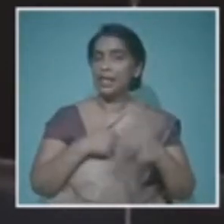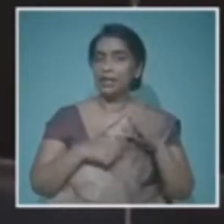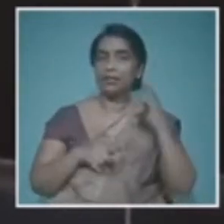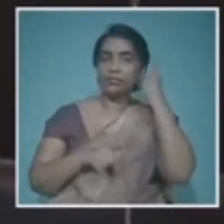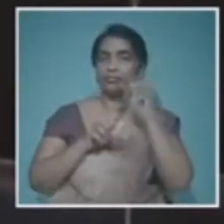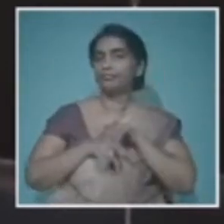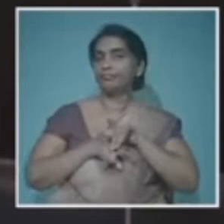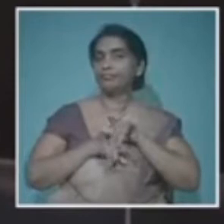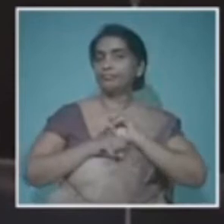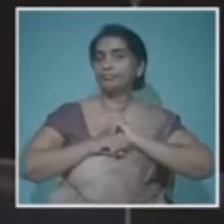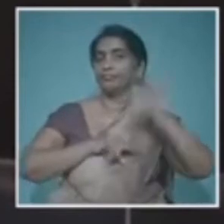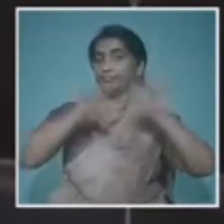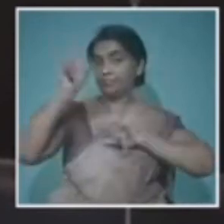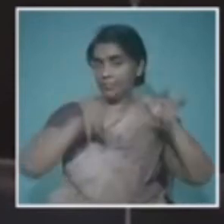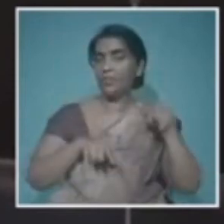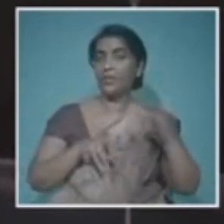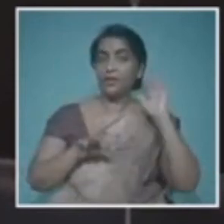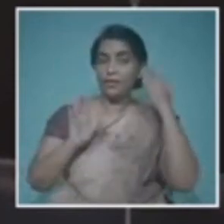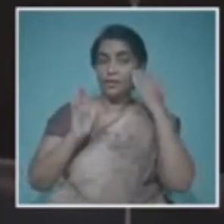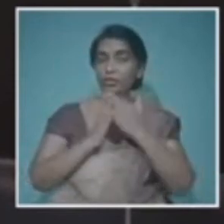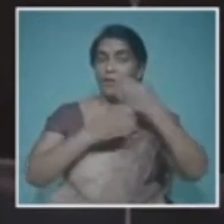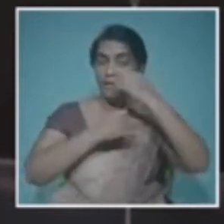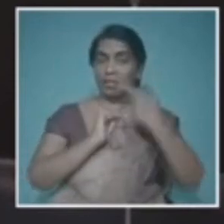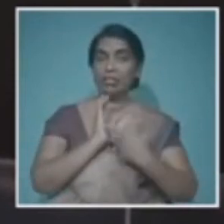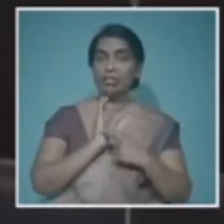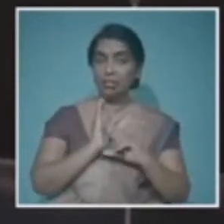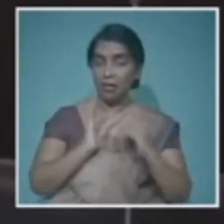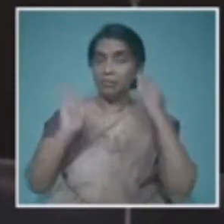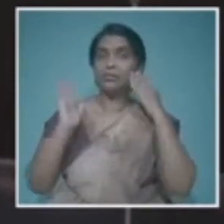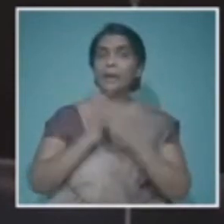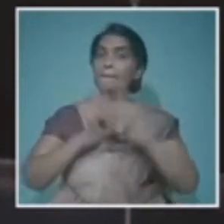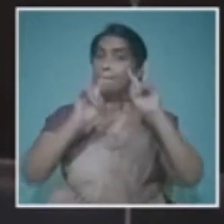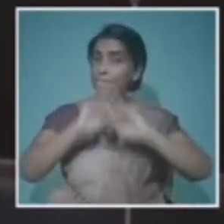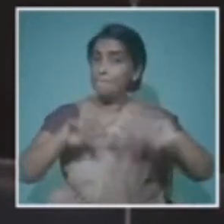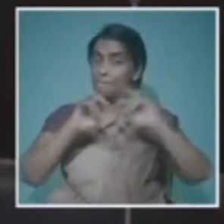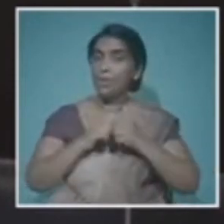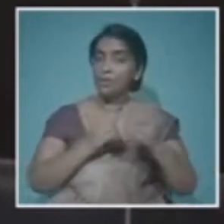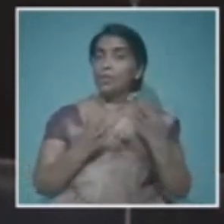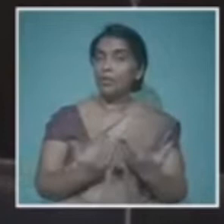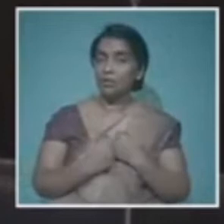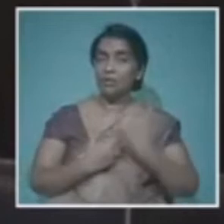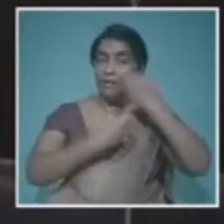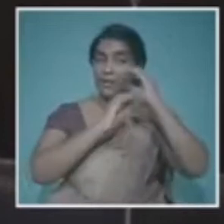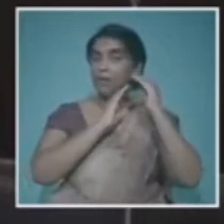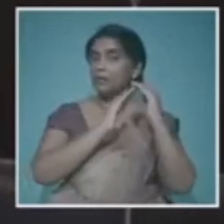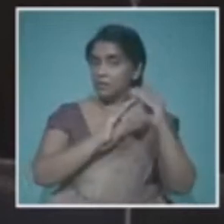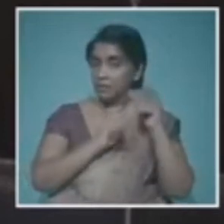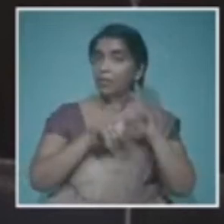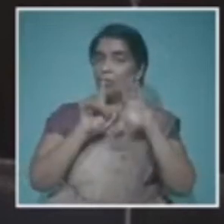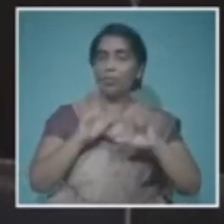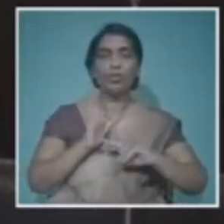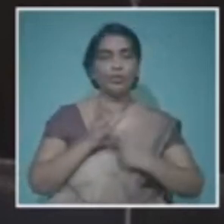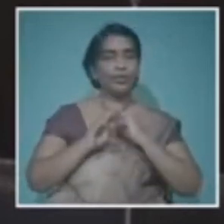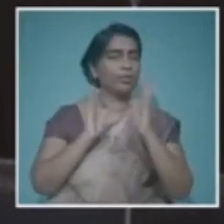බුද්ධිගල්ණය වෙන්නේ. ඒ අදාළ විශේෂයෙන් විද්‍යා තාක්ෂණ ක්ෂේත්‍රය තුළ පර්යේෂණ කිරීම සඳහා අවශ්‍ය වන්නා වූ විද්‍යාගාර සහ මෙවලම්